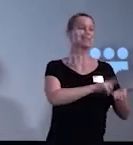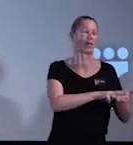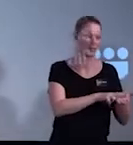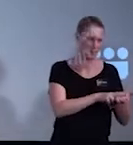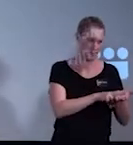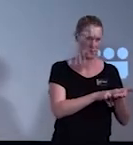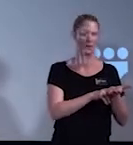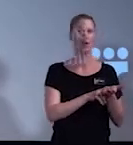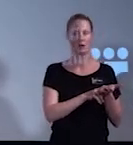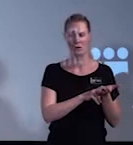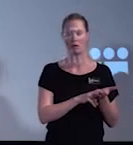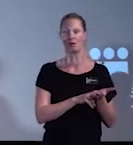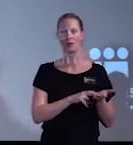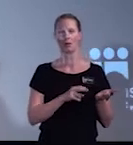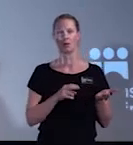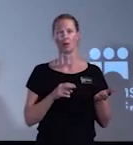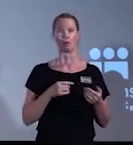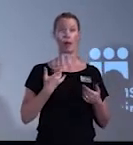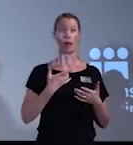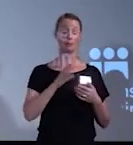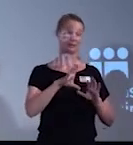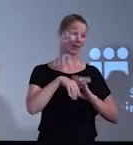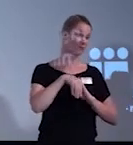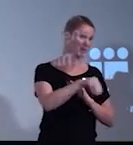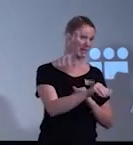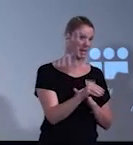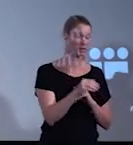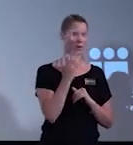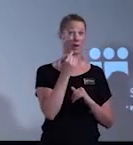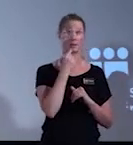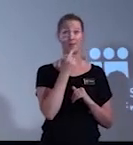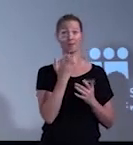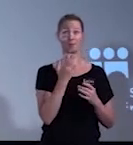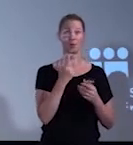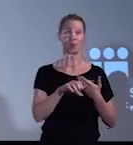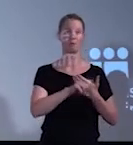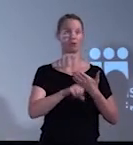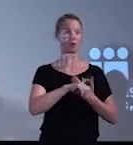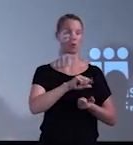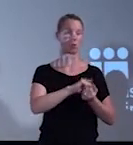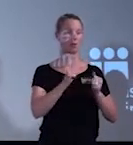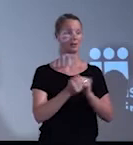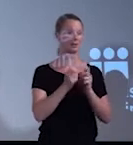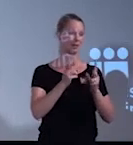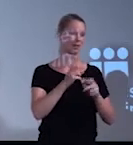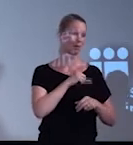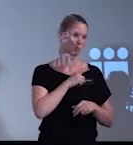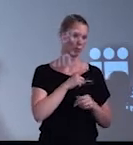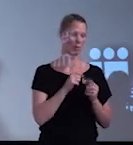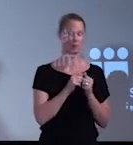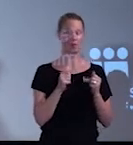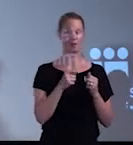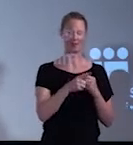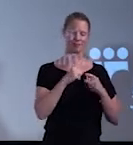Mm. Och det är ju så här, det är en investering som man skulle kunna säga skulle vara försvarspolitisk lika mycket. Men